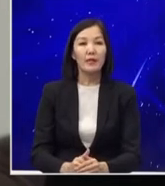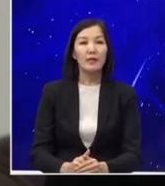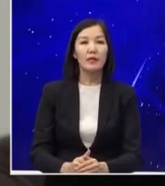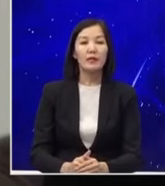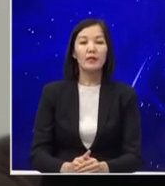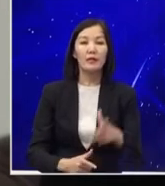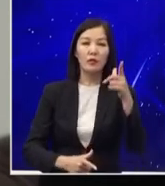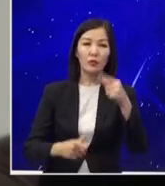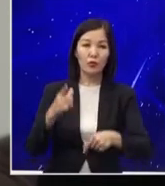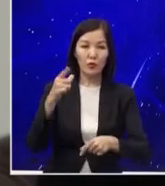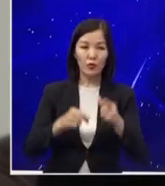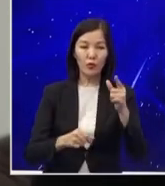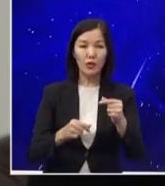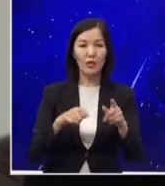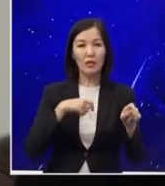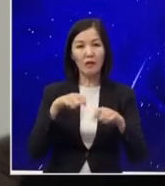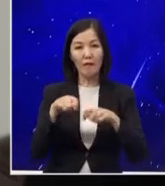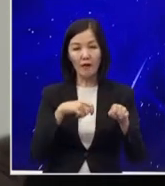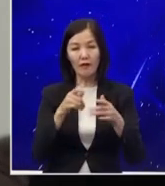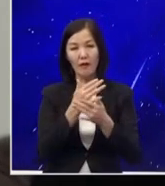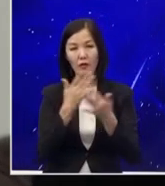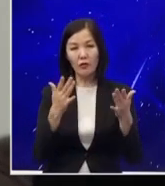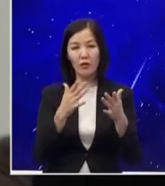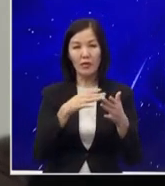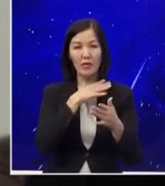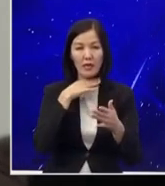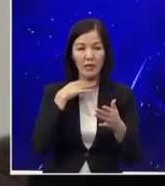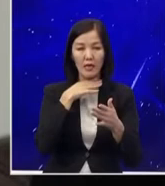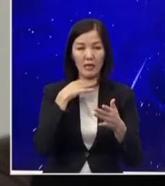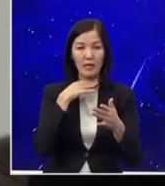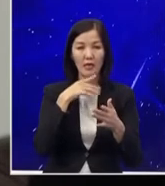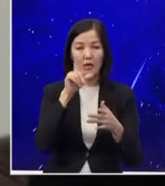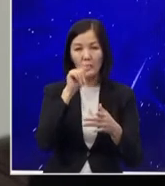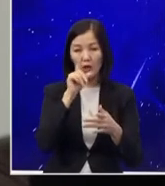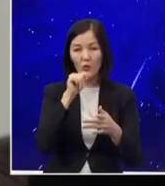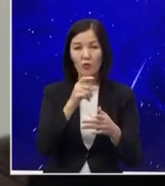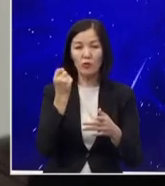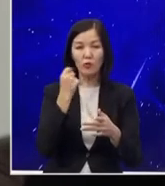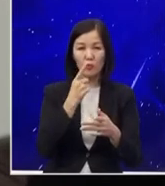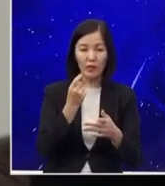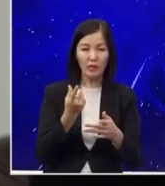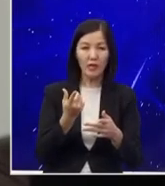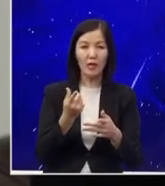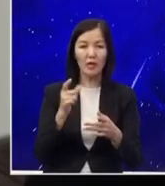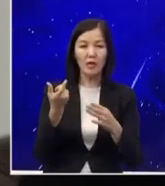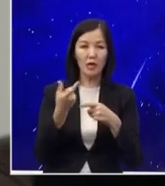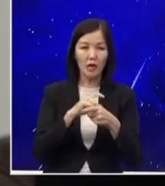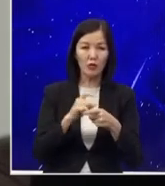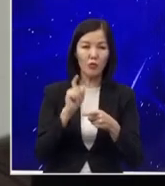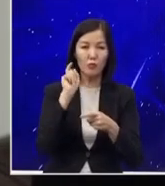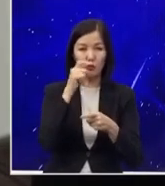Сүт өндіретін товарлар, сосын ет шығаратын, тауықтың етін, жұмыртқа, картоп,